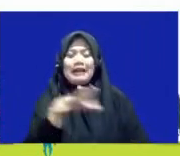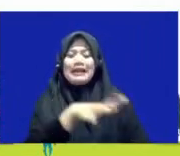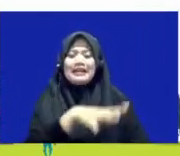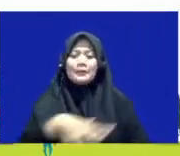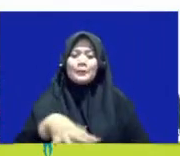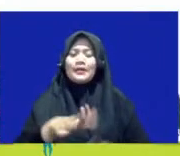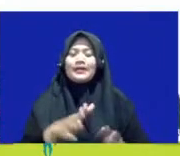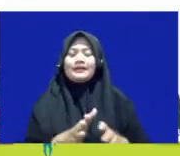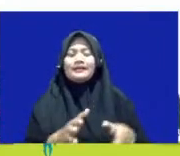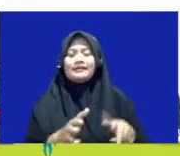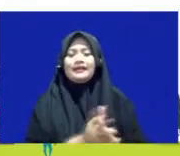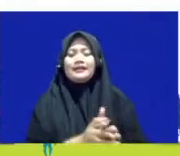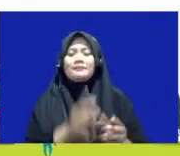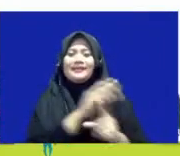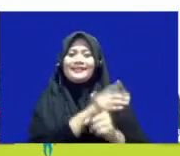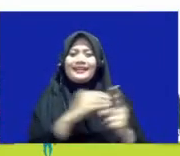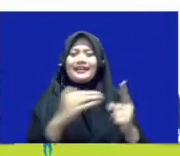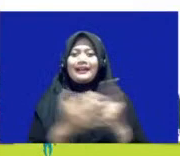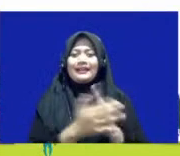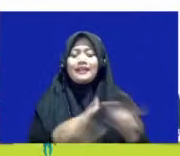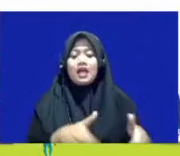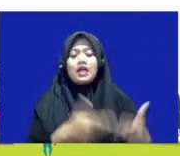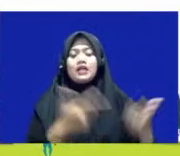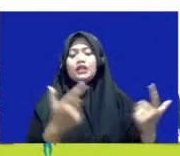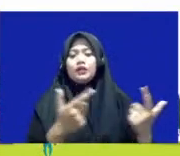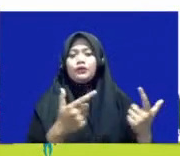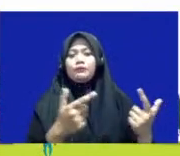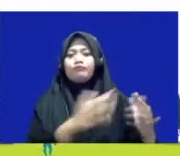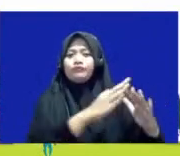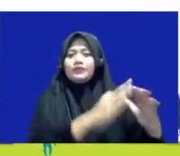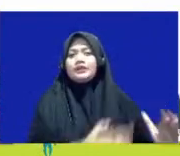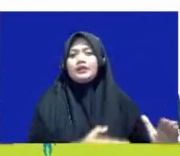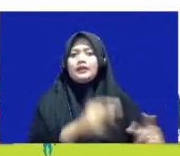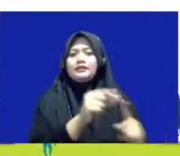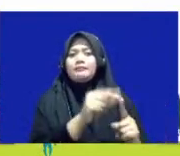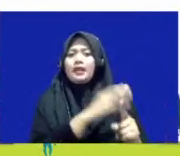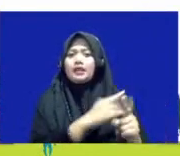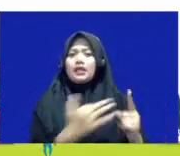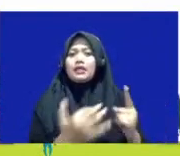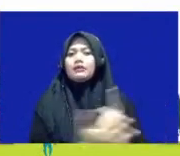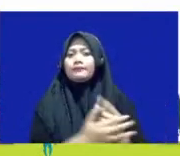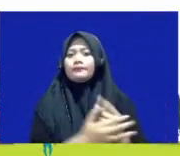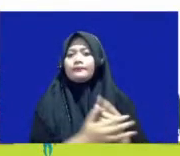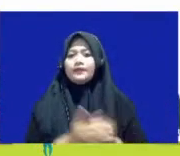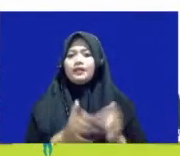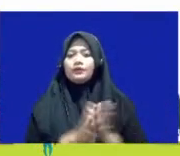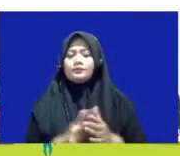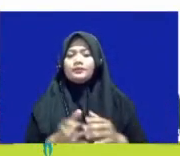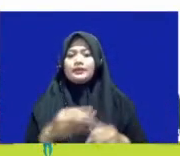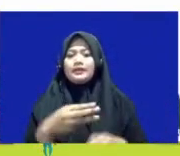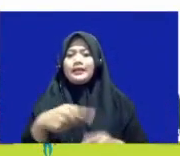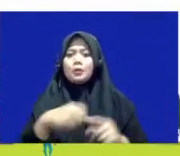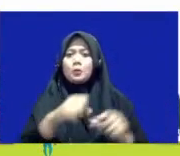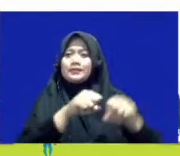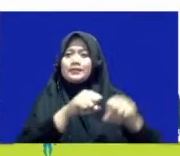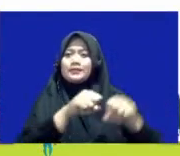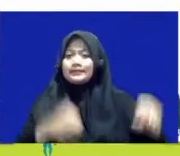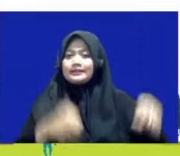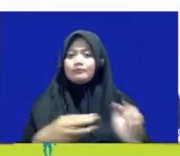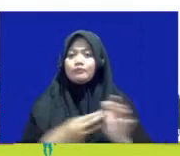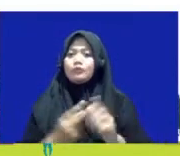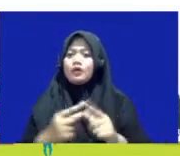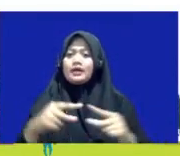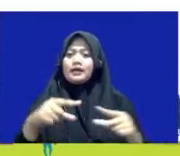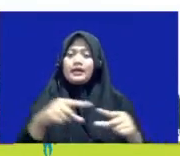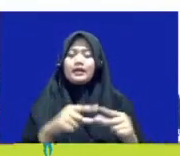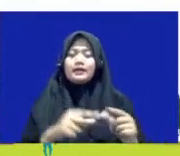pantai. Mangrove yang kami tanam juga mampu menghidupkan ekosistem di muara, sehingga memberikan nilai